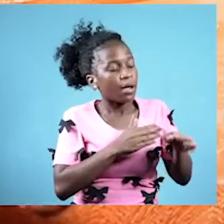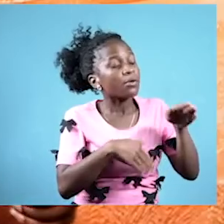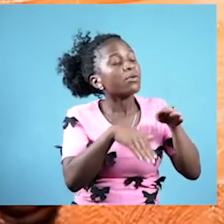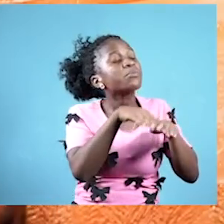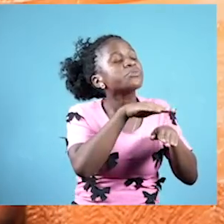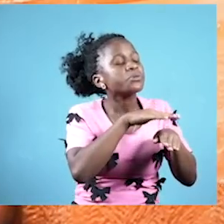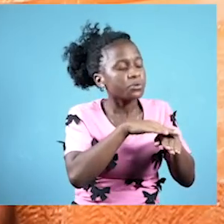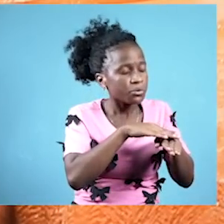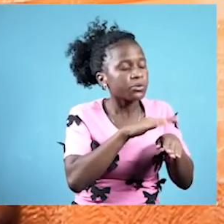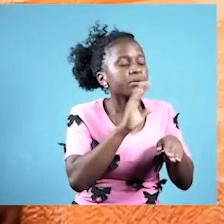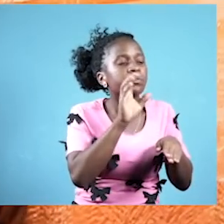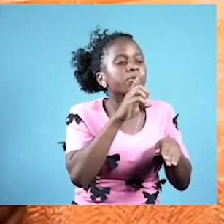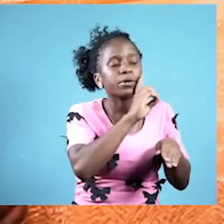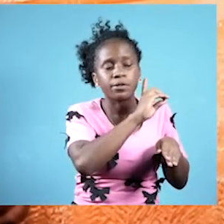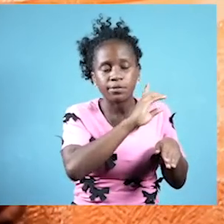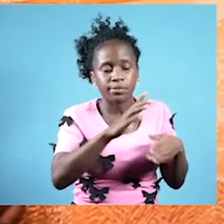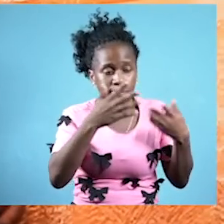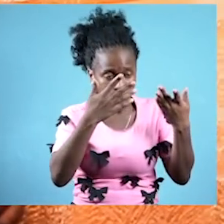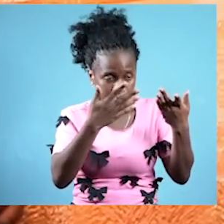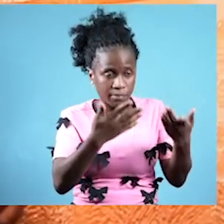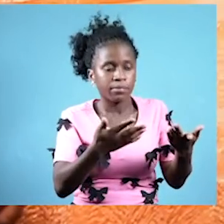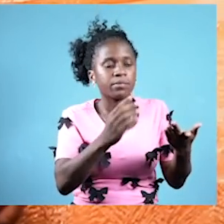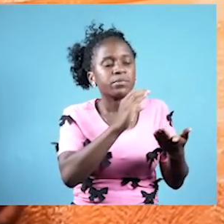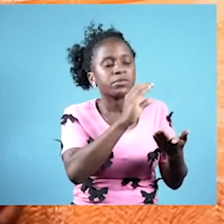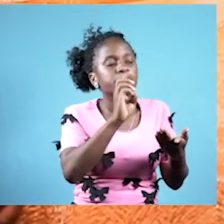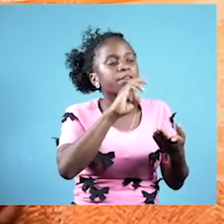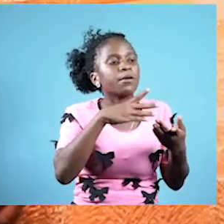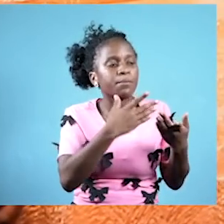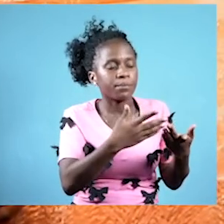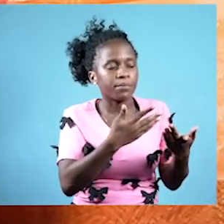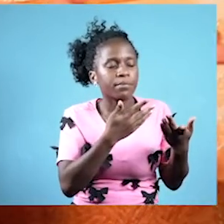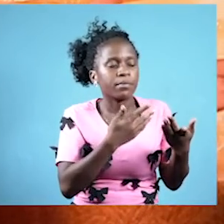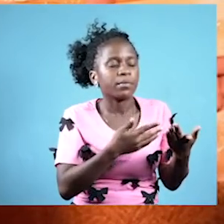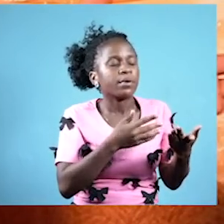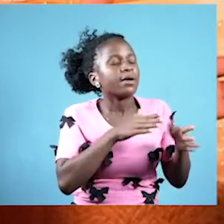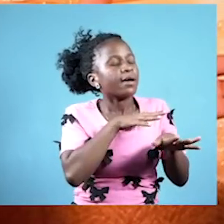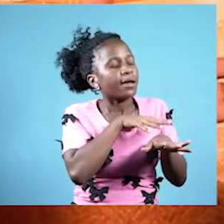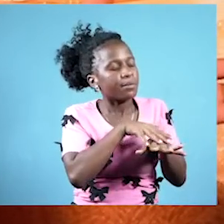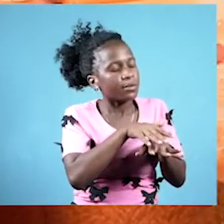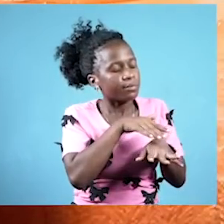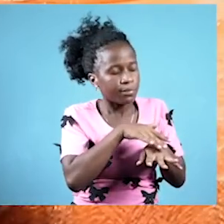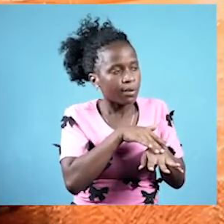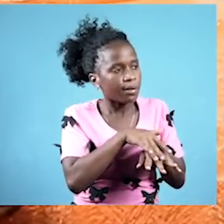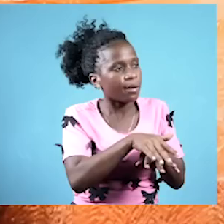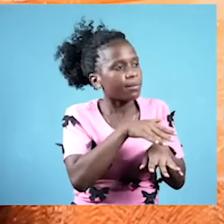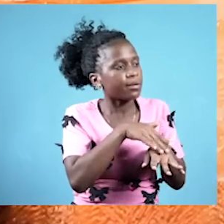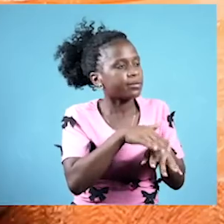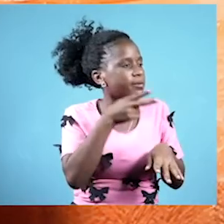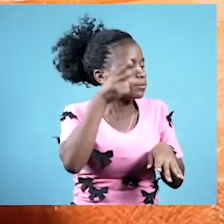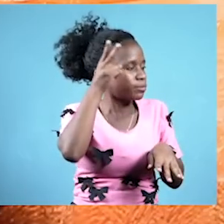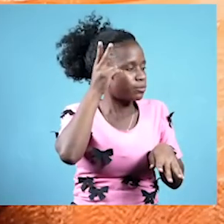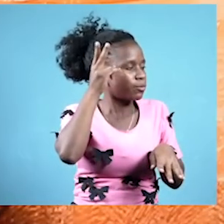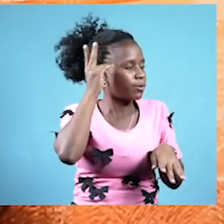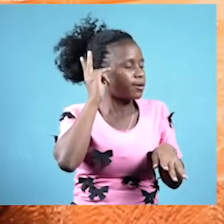Ramadhan Madabida, ambaye alikuwa mwenyekiti wa Chama cha Mapinduzi mkoa wa Dar es Salaam, lakini pia historia yake imeonyesha ni kwa namna gani